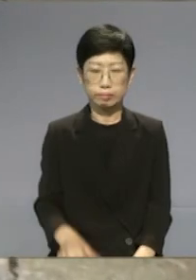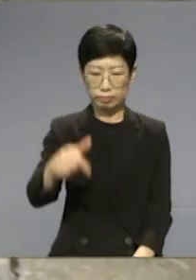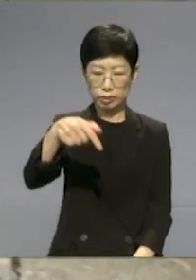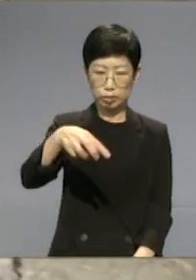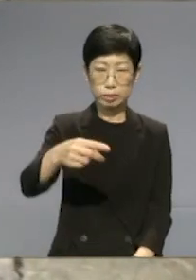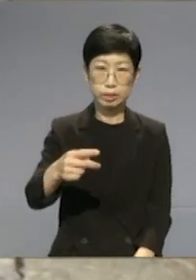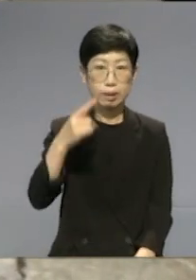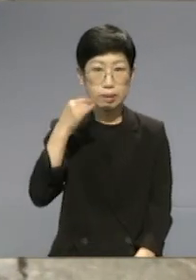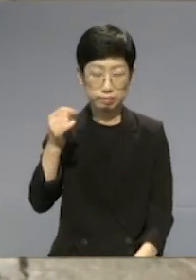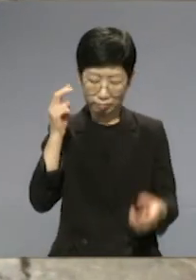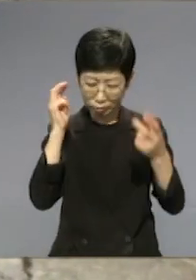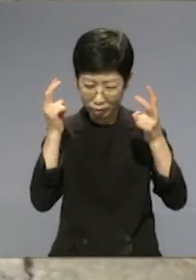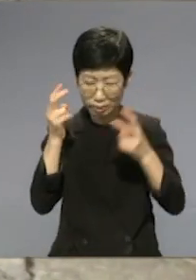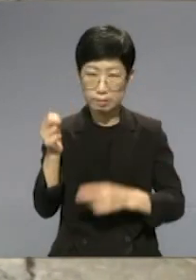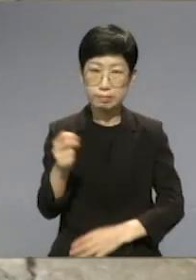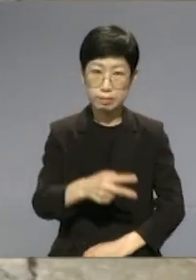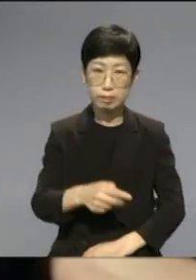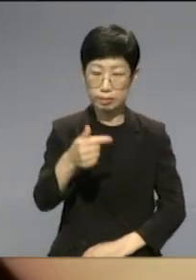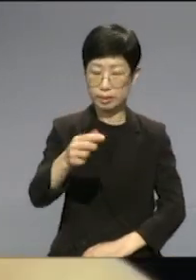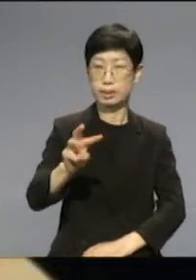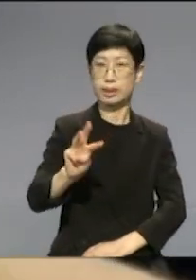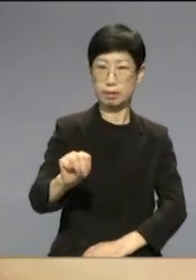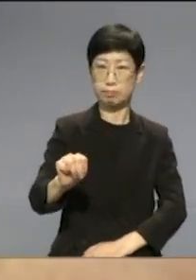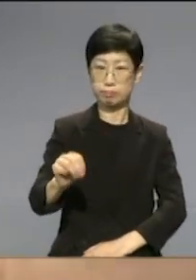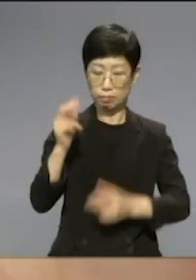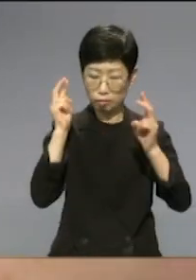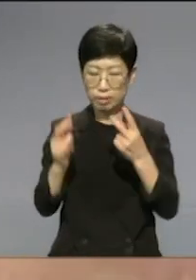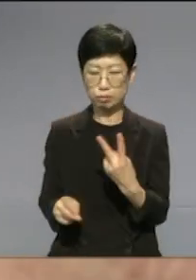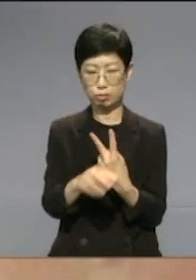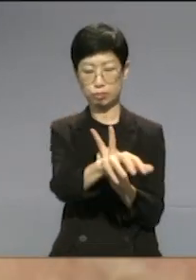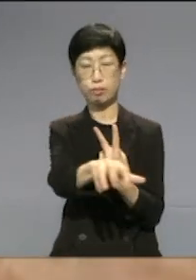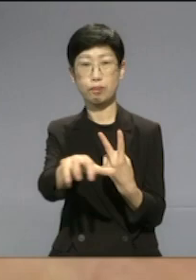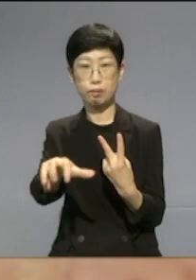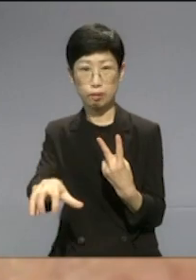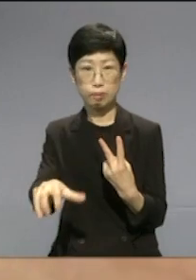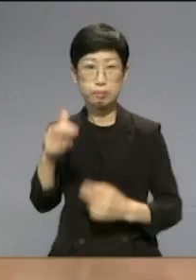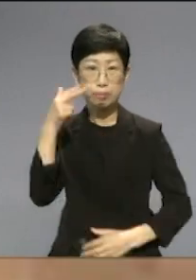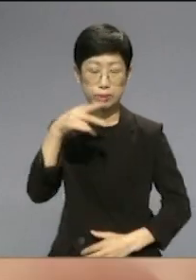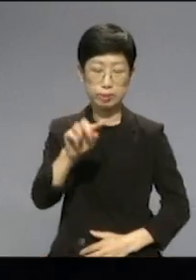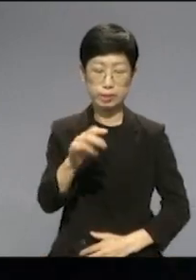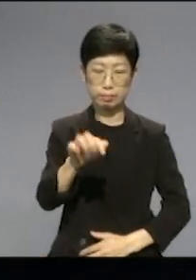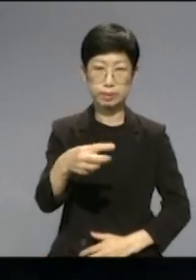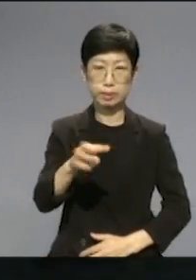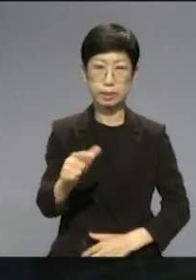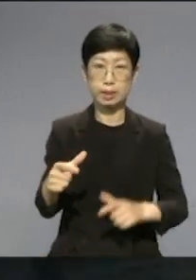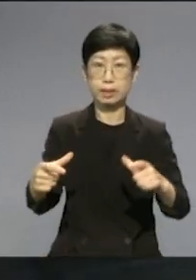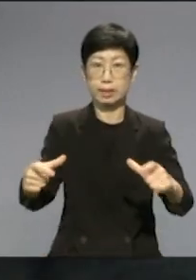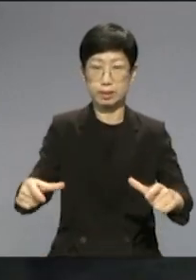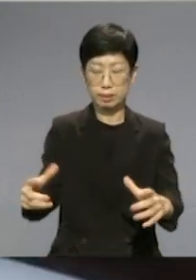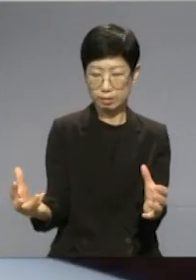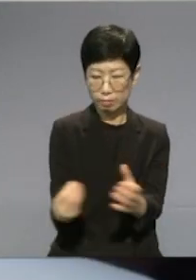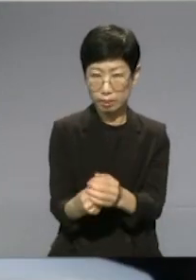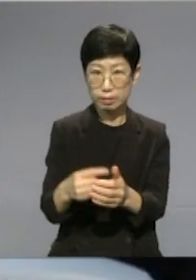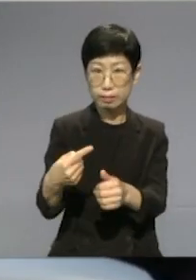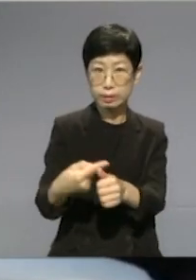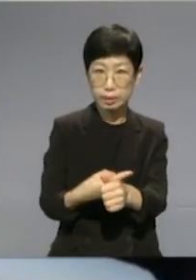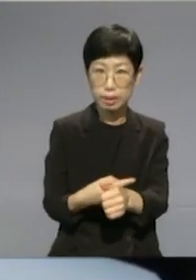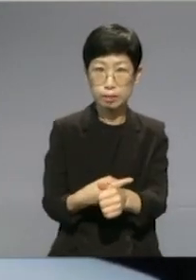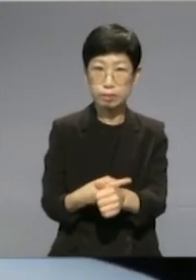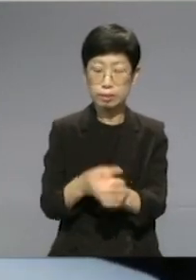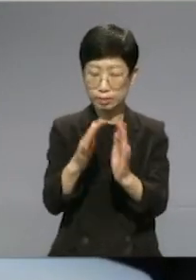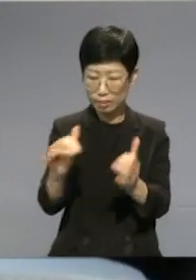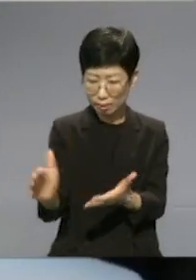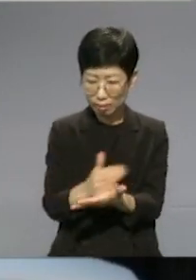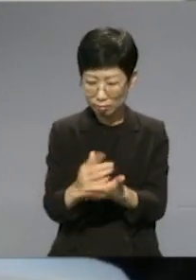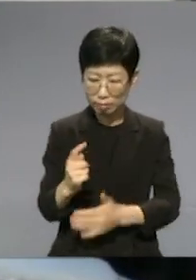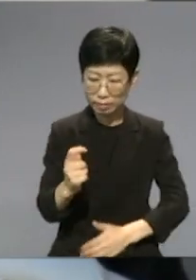구글모회사 알파벳의 웨이모와 제너럴 모터스 gm의 크루즈가 미국 샌프란시스코에서 완전 자율 무인택시를